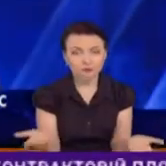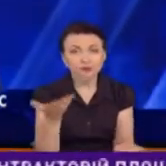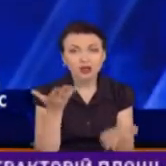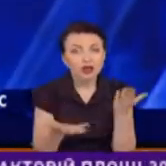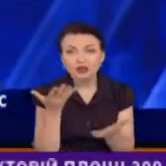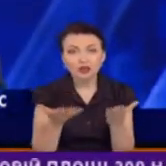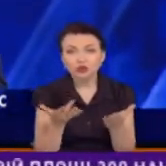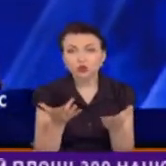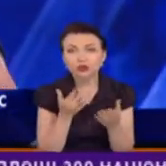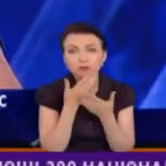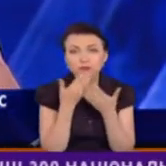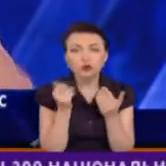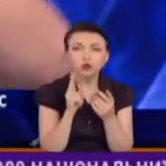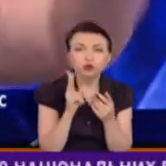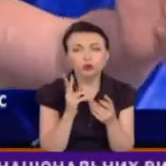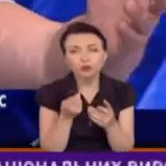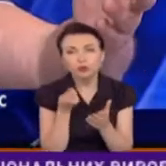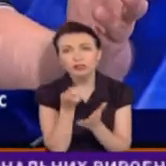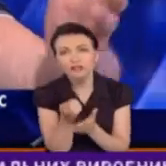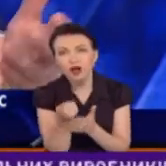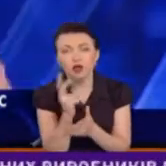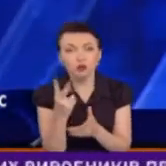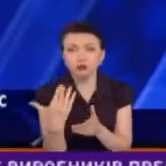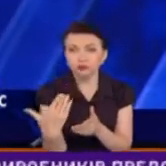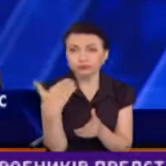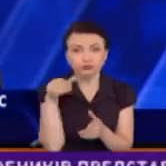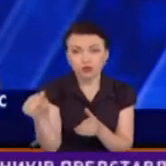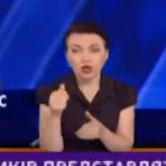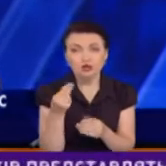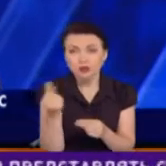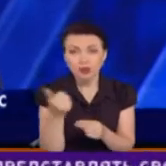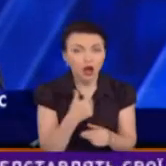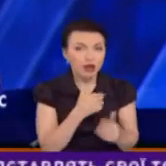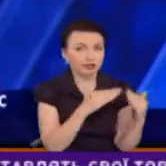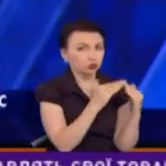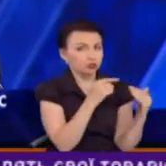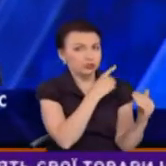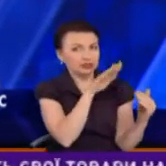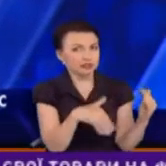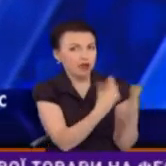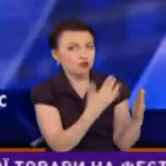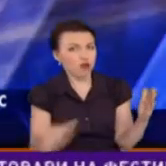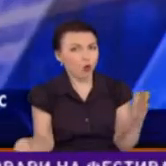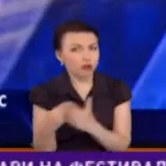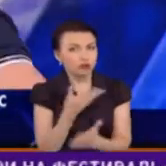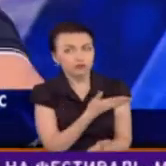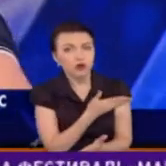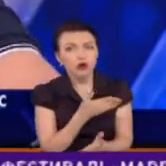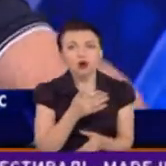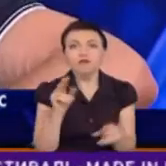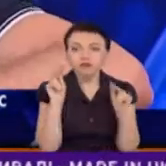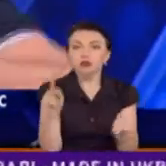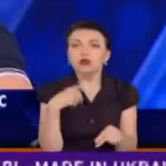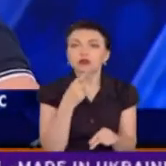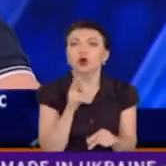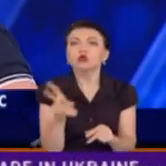там немає, ну, хтось комусь поставляє, хтось не платить, то ми платимо за сусіда. То давайте тоді відверто казати, хто і як